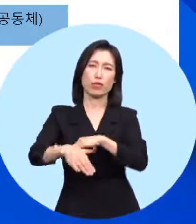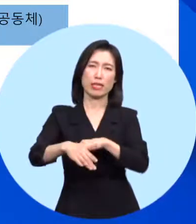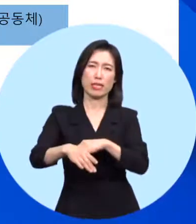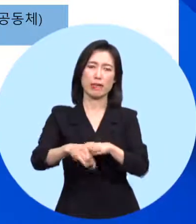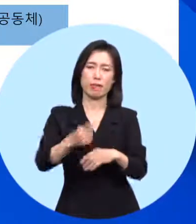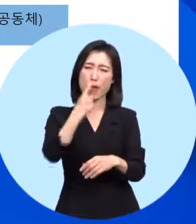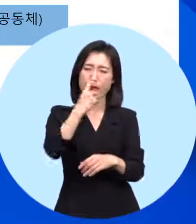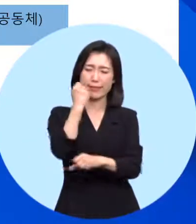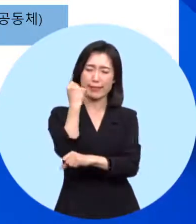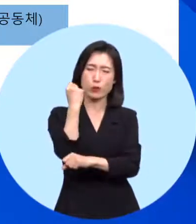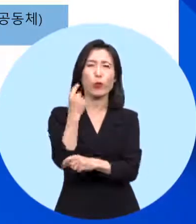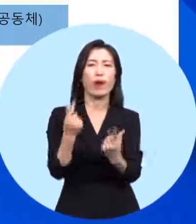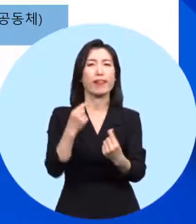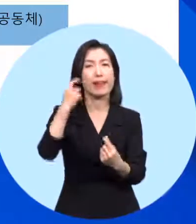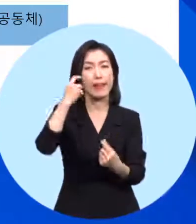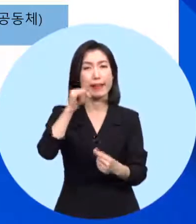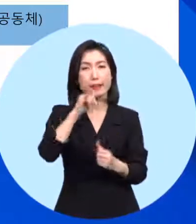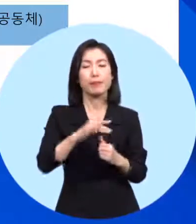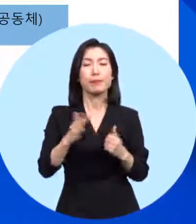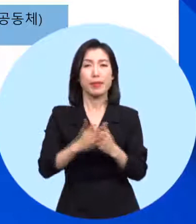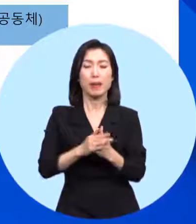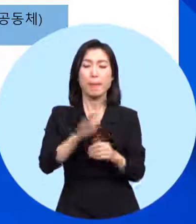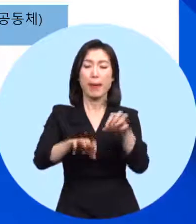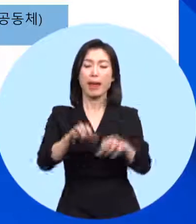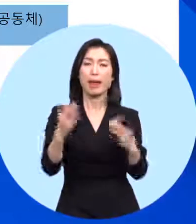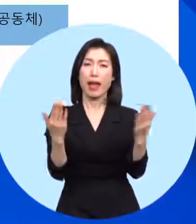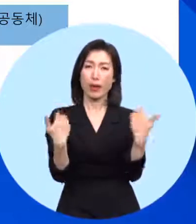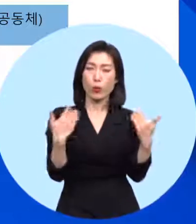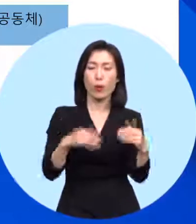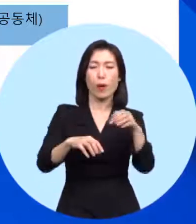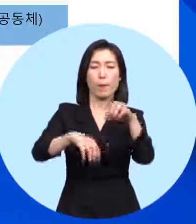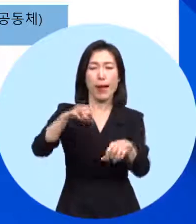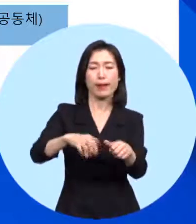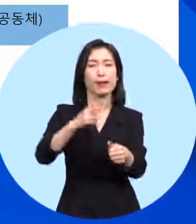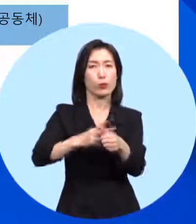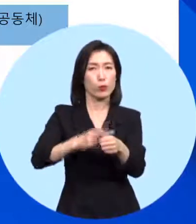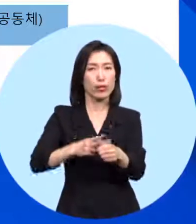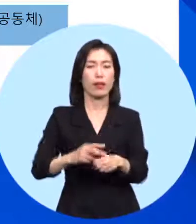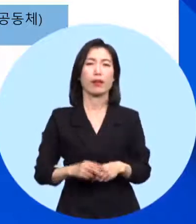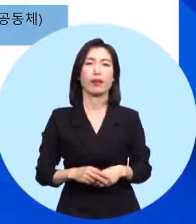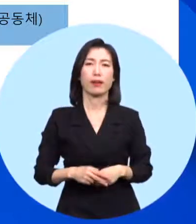있습니다. 그런 측면에서 마을 학교나 마을 교사,